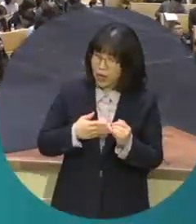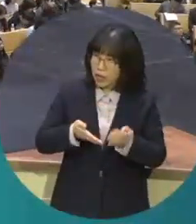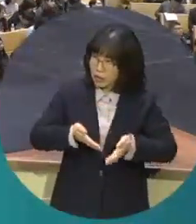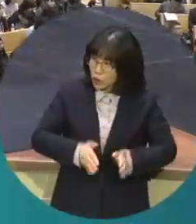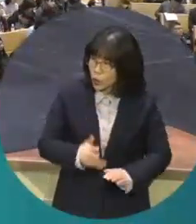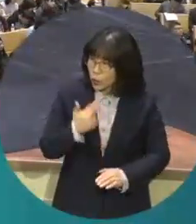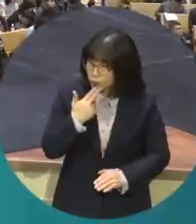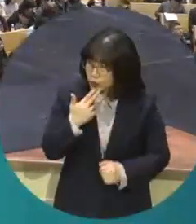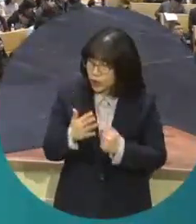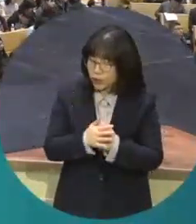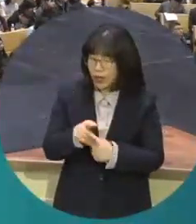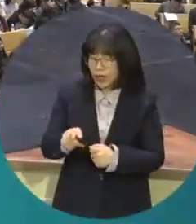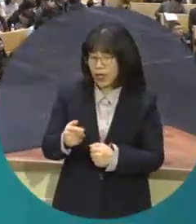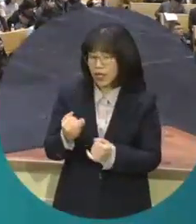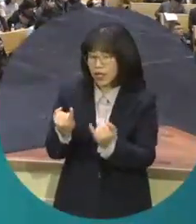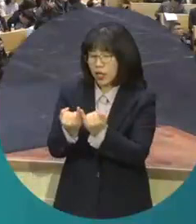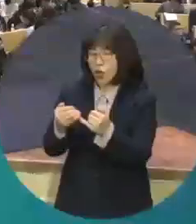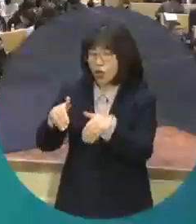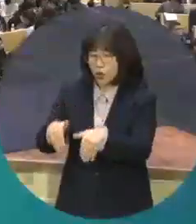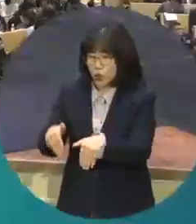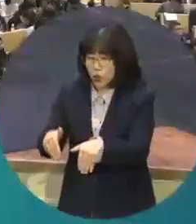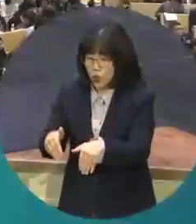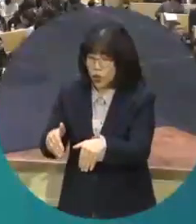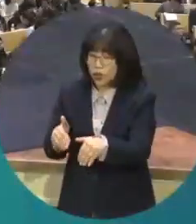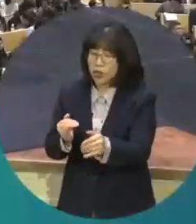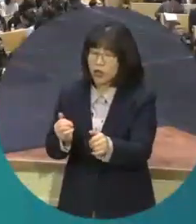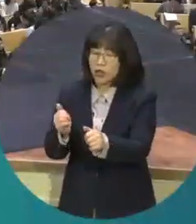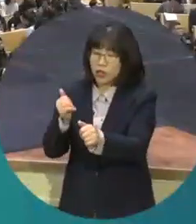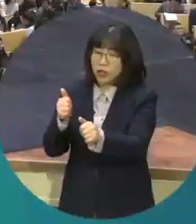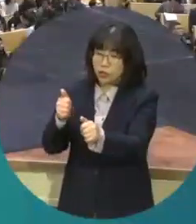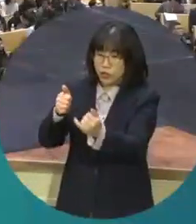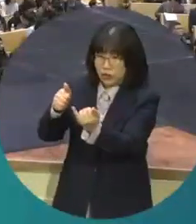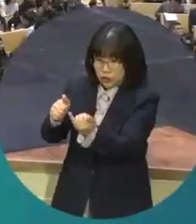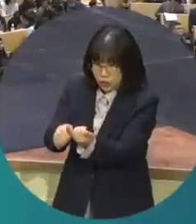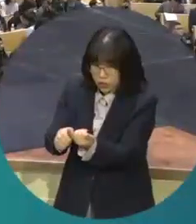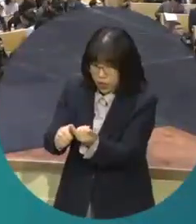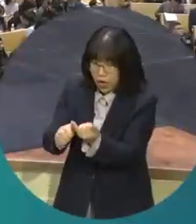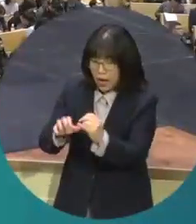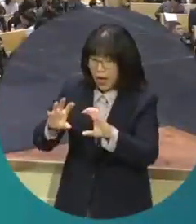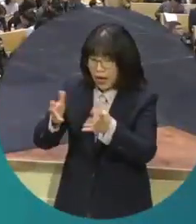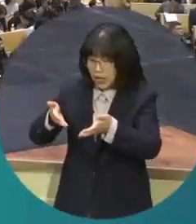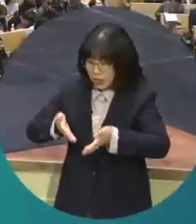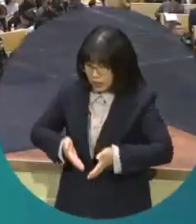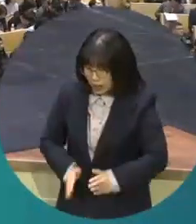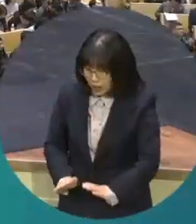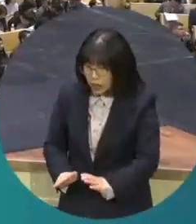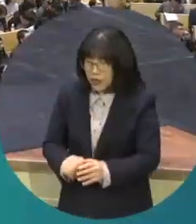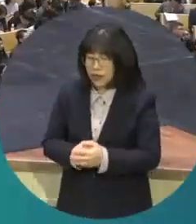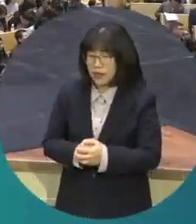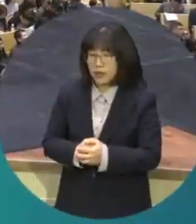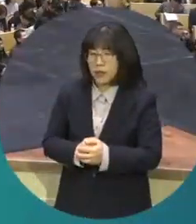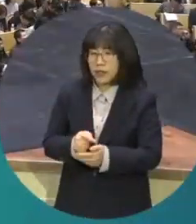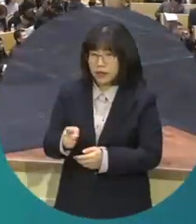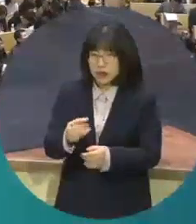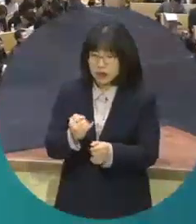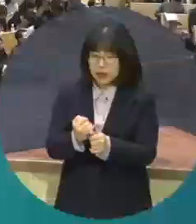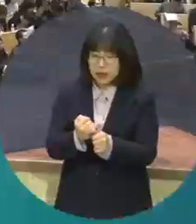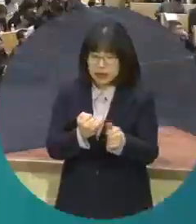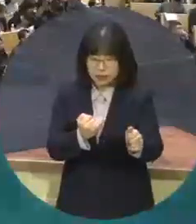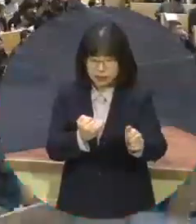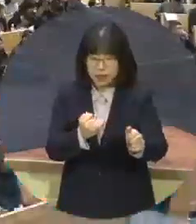원하건대 내 여종에게 들어가라. 내가 혹 그로 말미암아 자녀를 얻을까 하노라 하며 아브라함이 사례의 말을